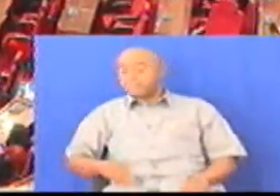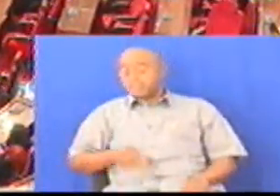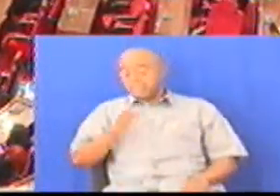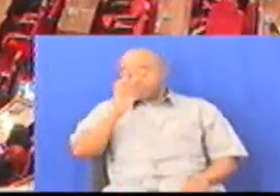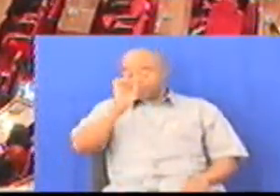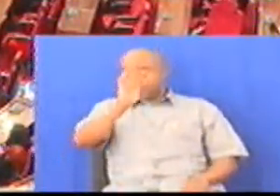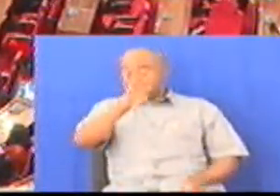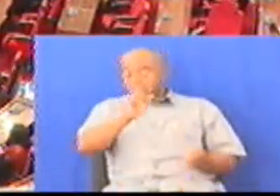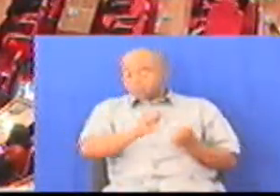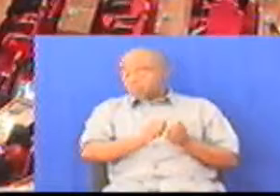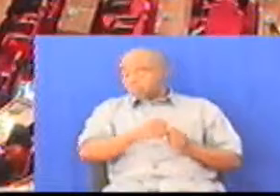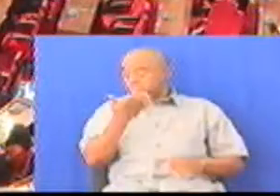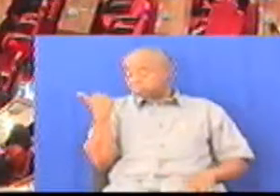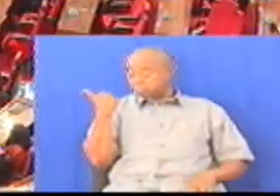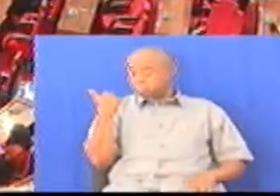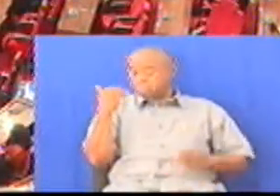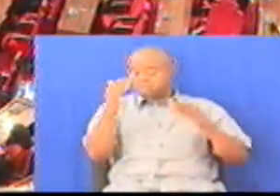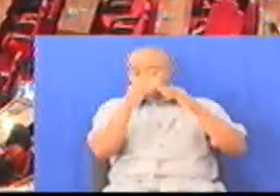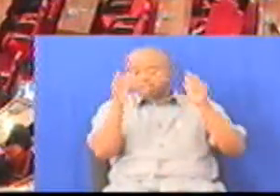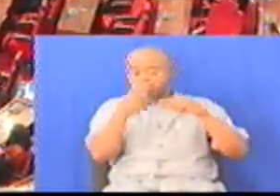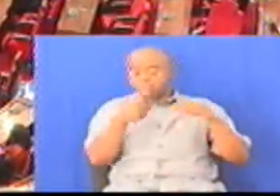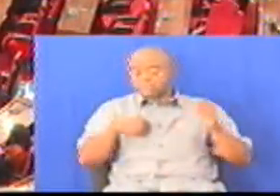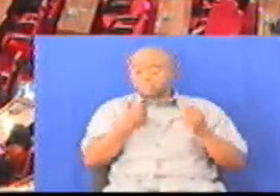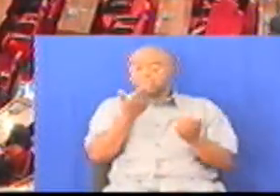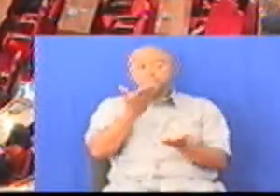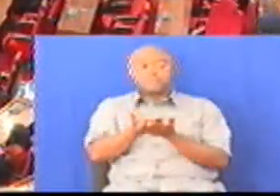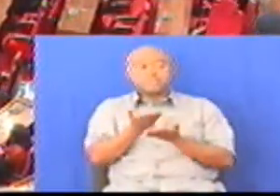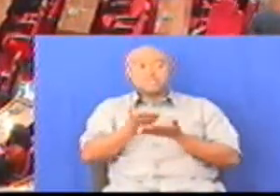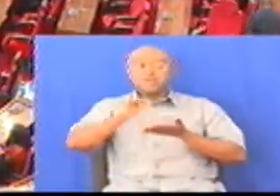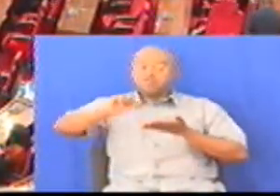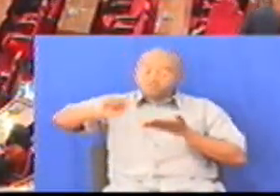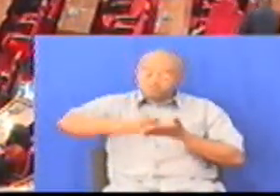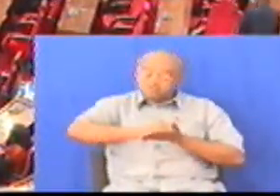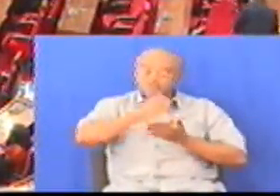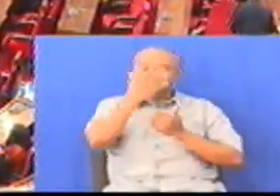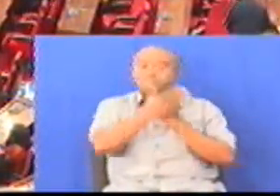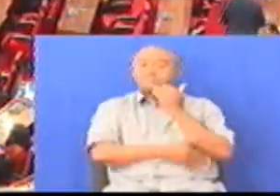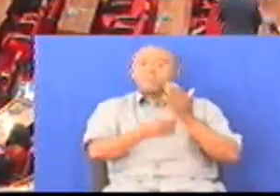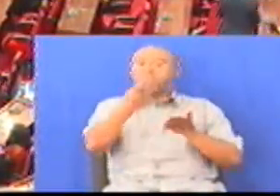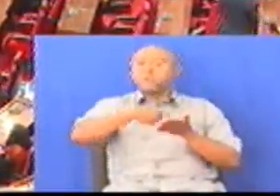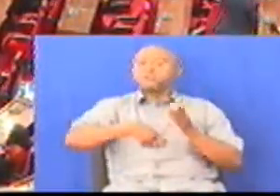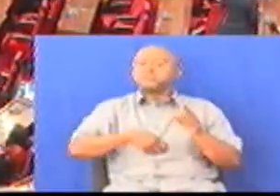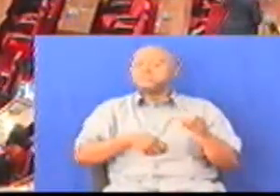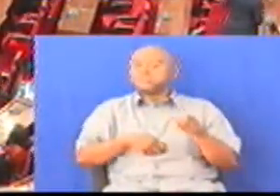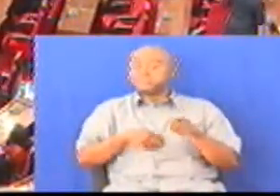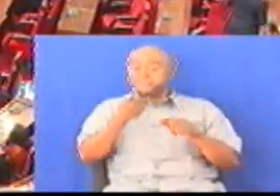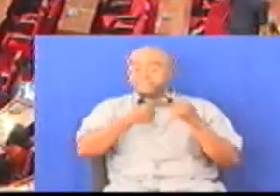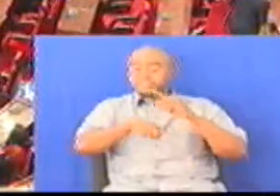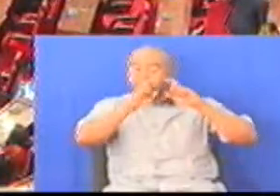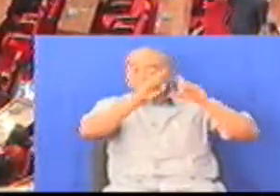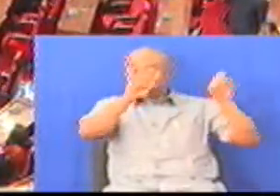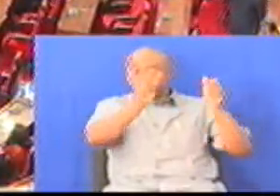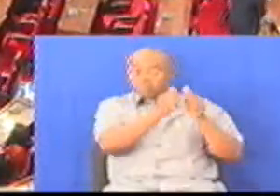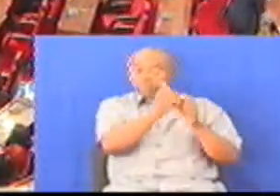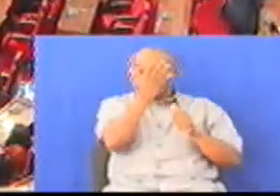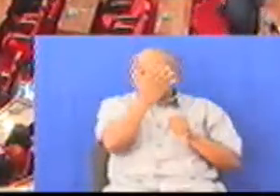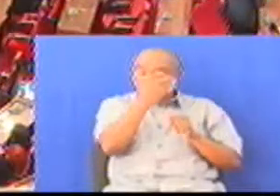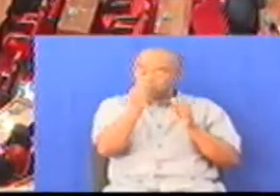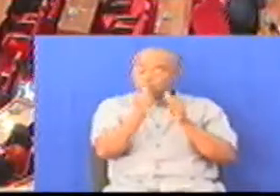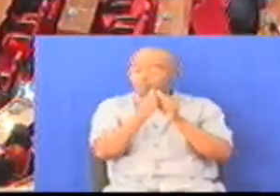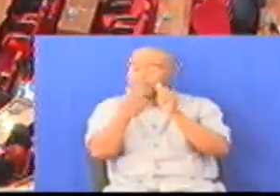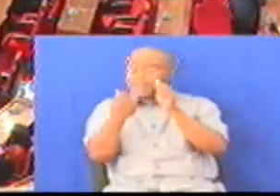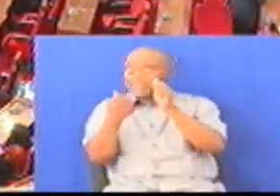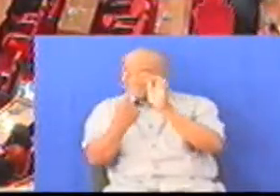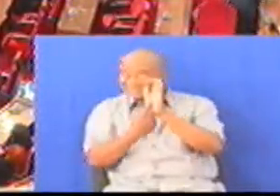iliyopita kambi rasmi ya upinzani ipendekeza kufutwa kwa msamaha wa kodi katika vifungu 15, 19, 25,